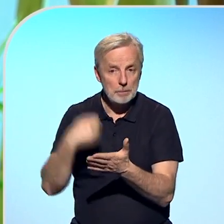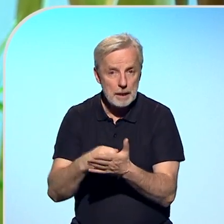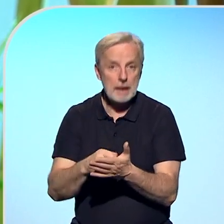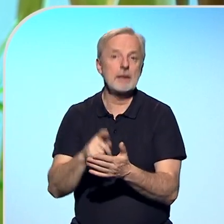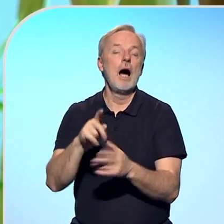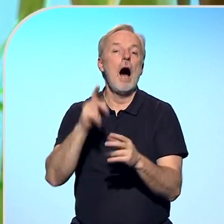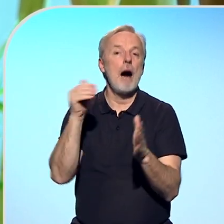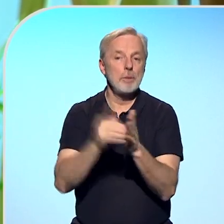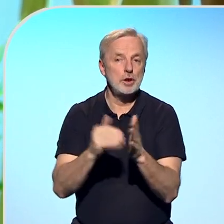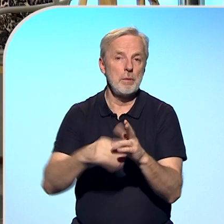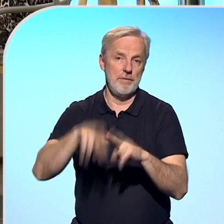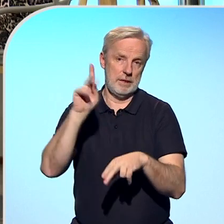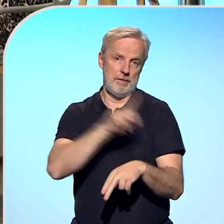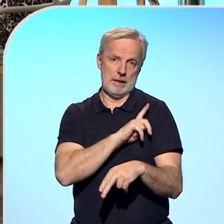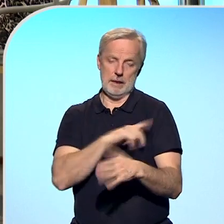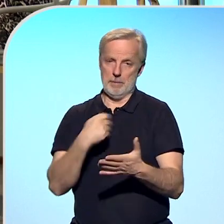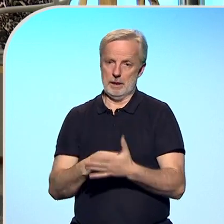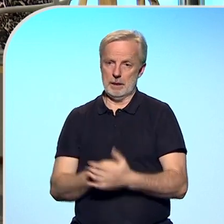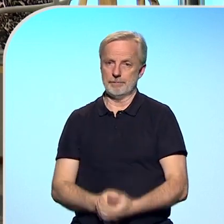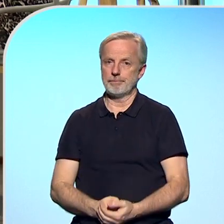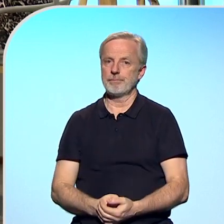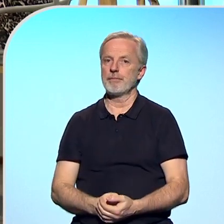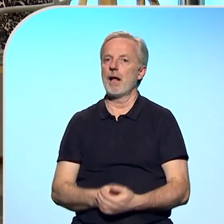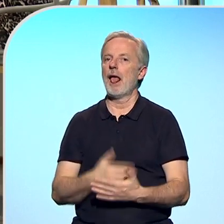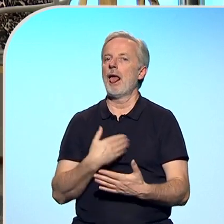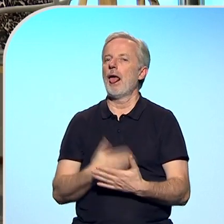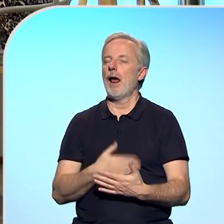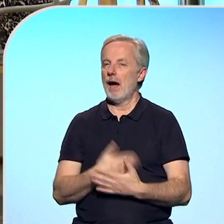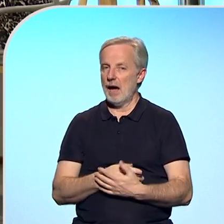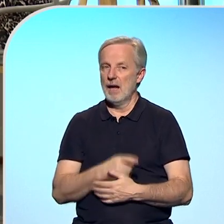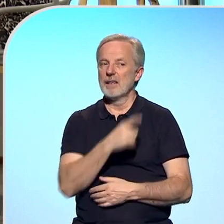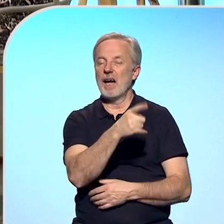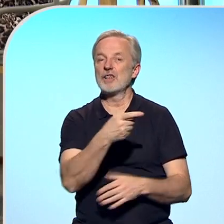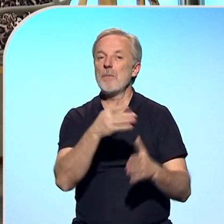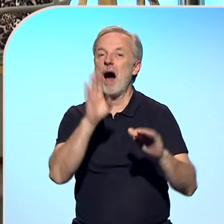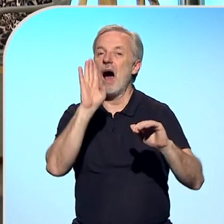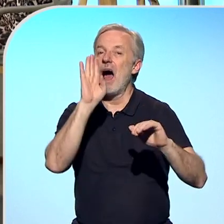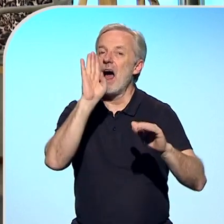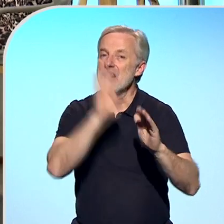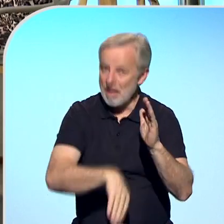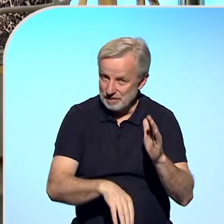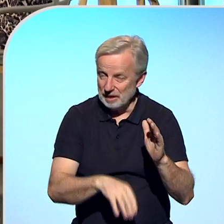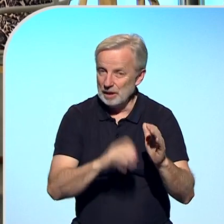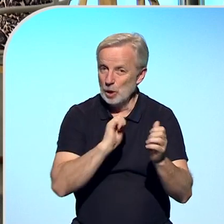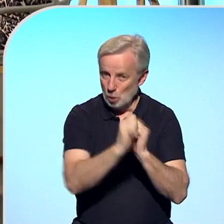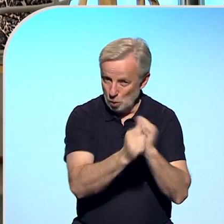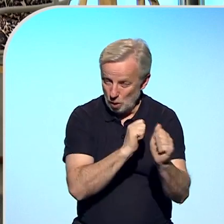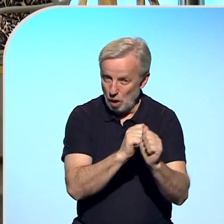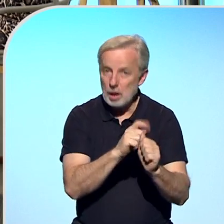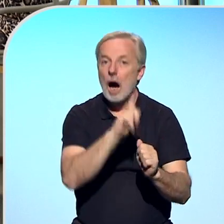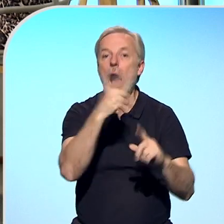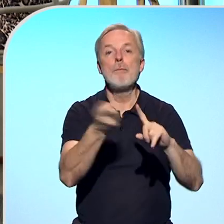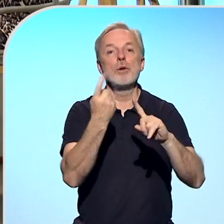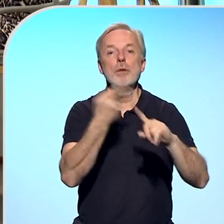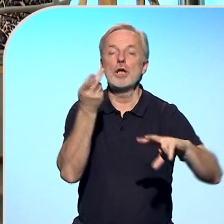vlastne vlastních zdrojů. Takže ne všechno, co je nejlevnější, může být nejlepší. Tak, takže jaké parametry bychom tedy měli porovnávat, když bychom chtěli